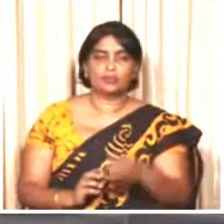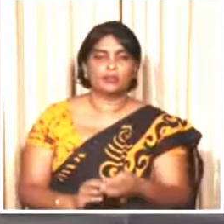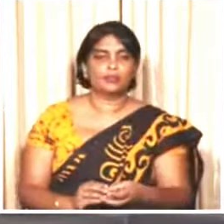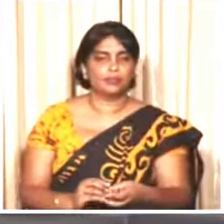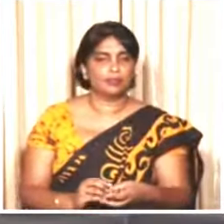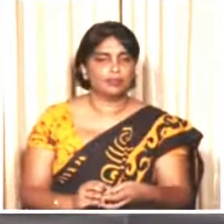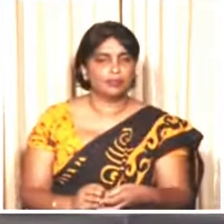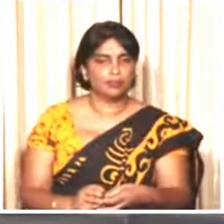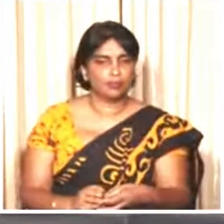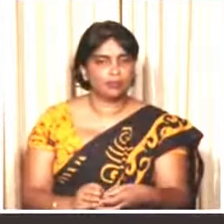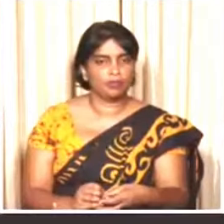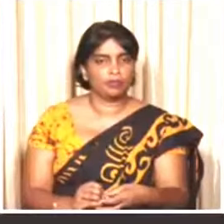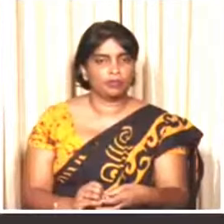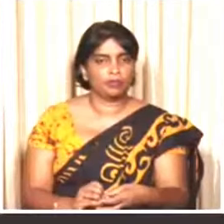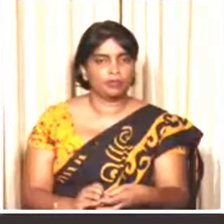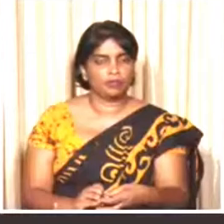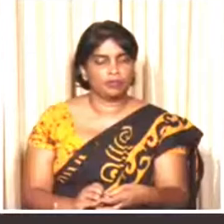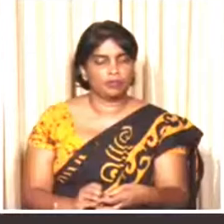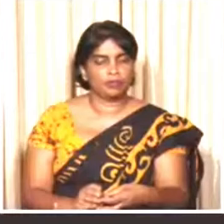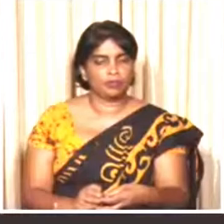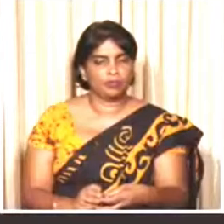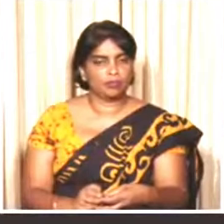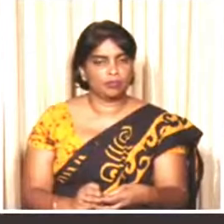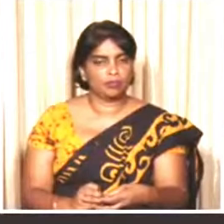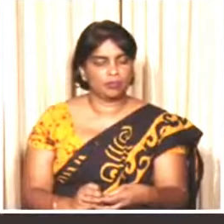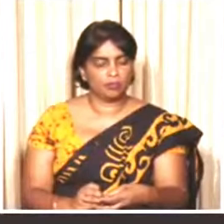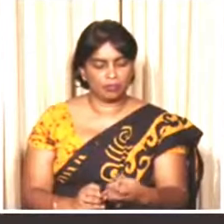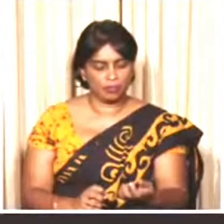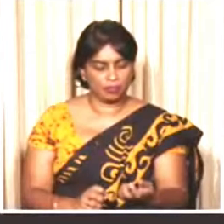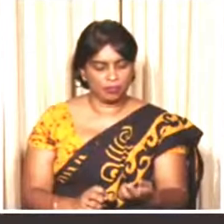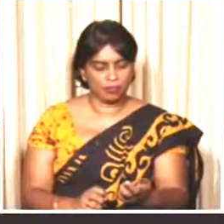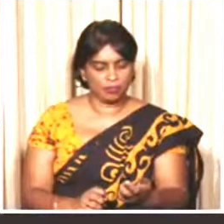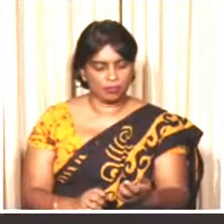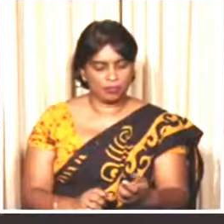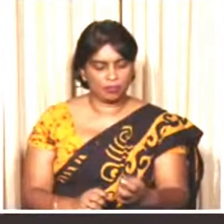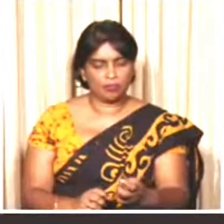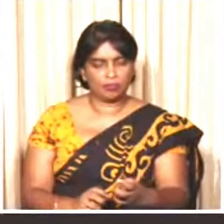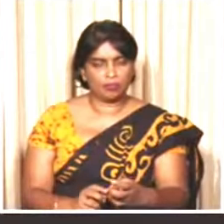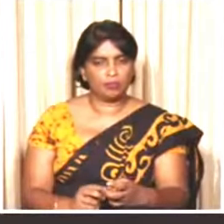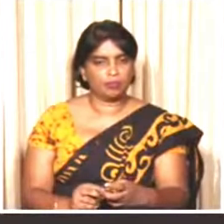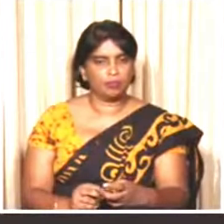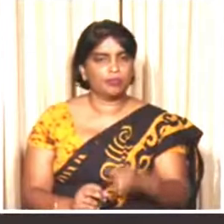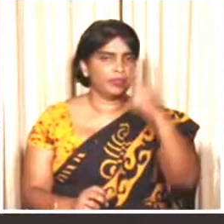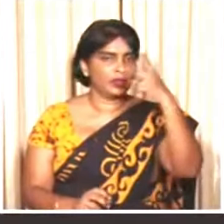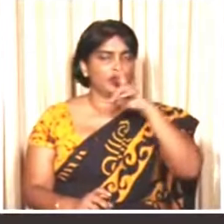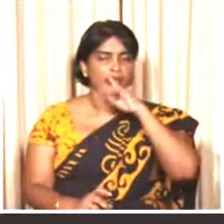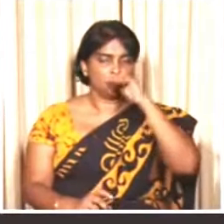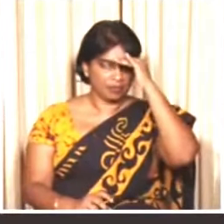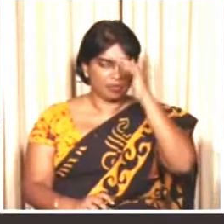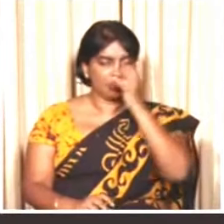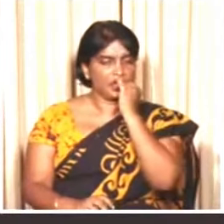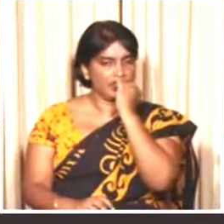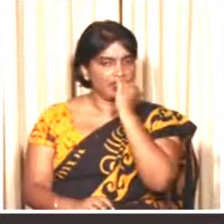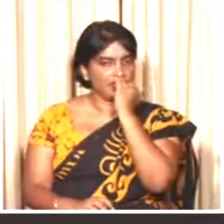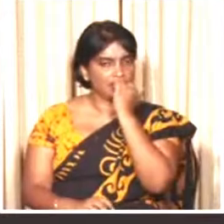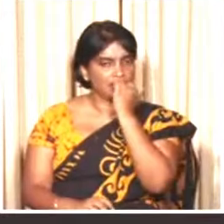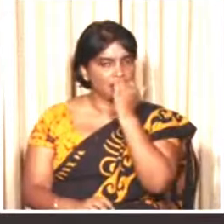හොඳයි. හොඳයි. ඔව් ඉමලි රන්සමතු. මේ ගරු නියෝජ්‍ය කතානායකතුමනි